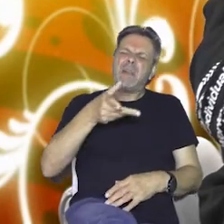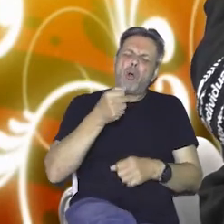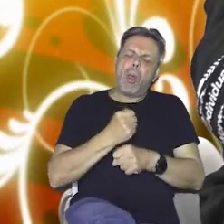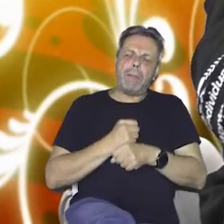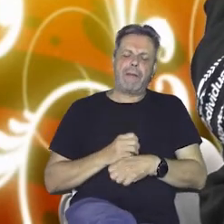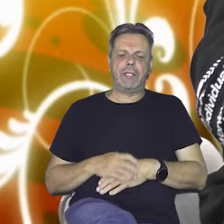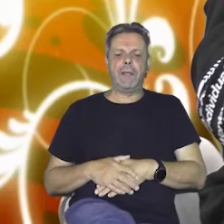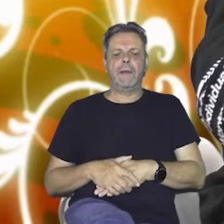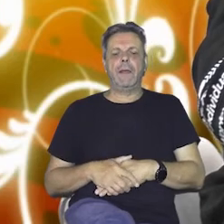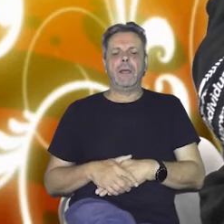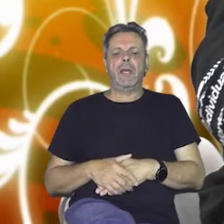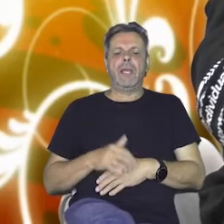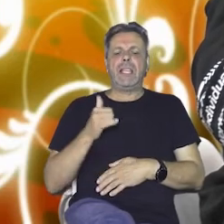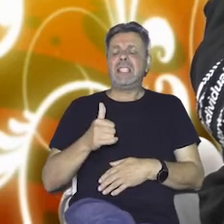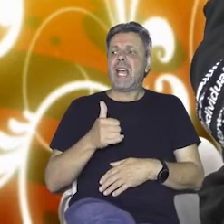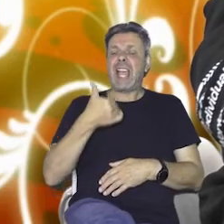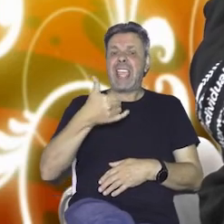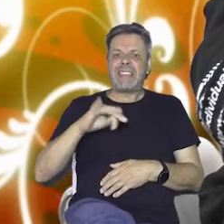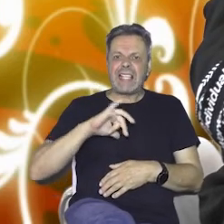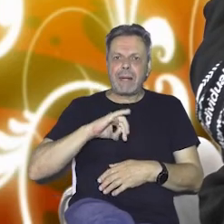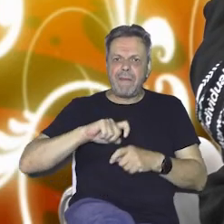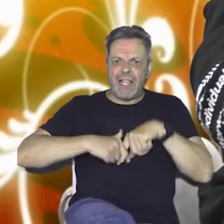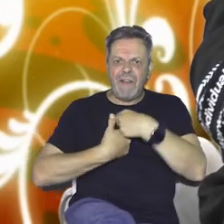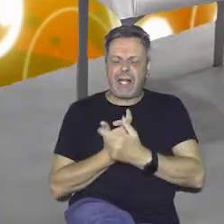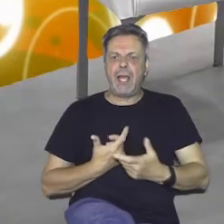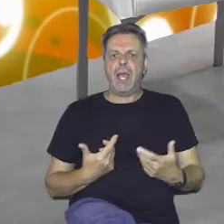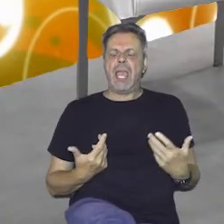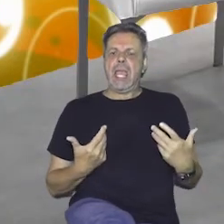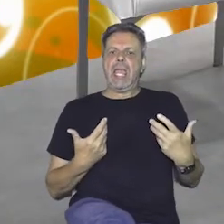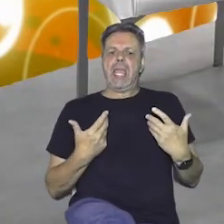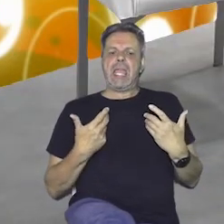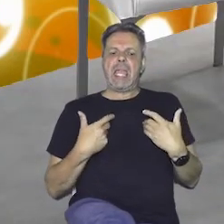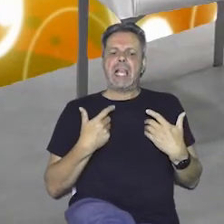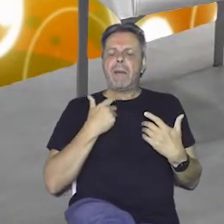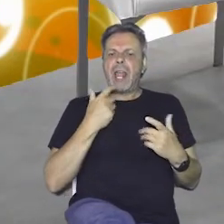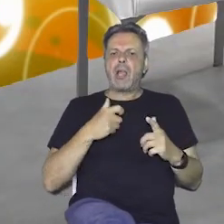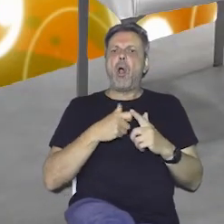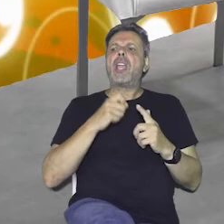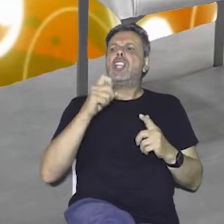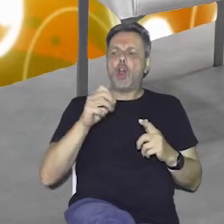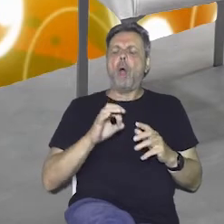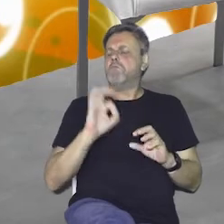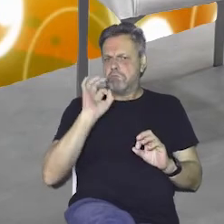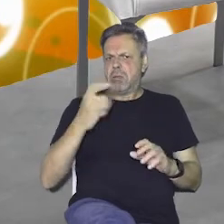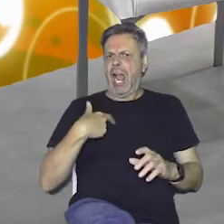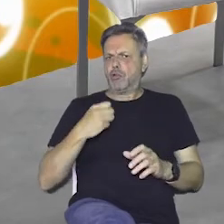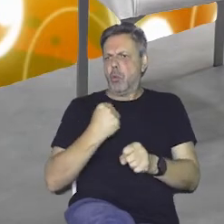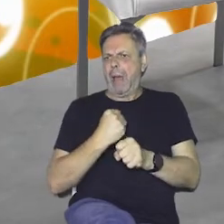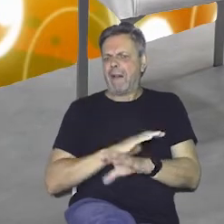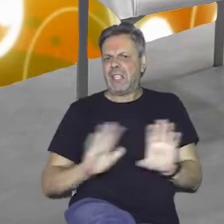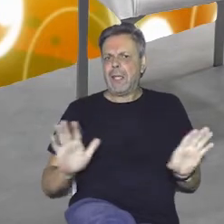napravimo. I sad vrlo jedna zanimljiva stvar. Ja sam rekao, Kičo, napravit ćemo. Ali ja imam